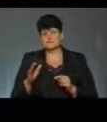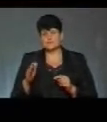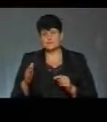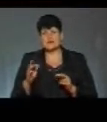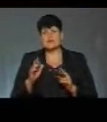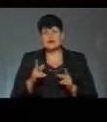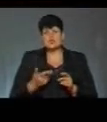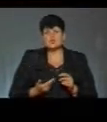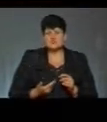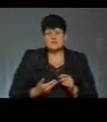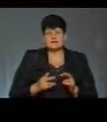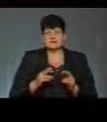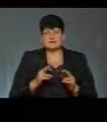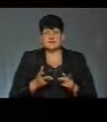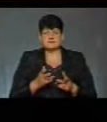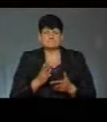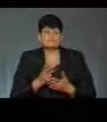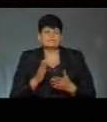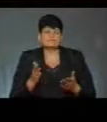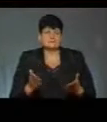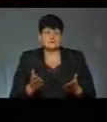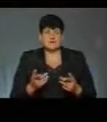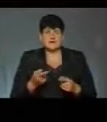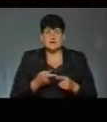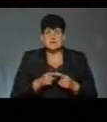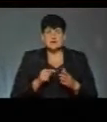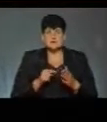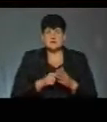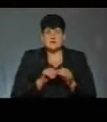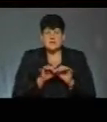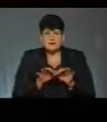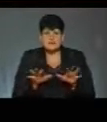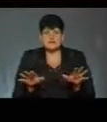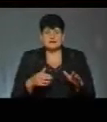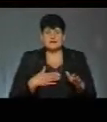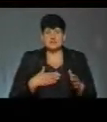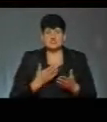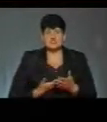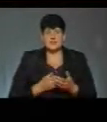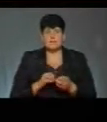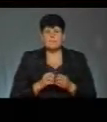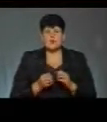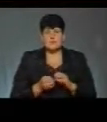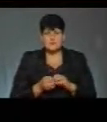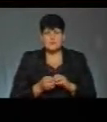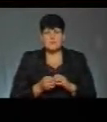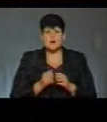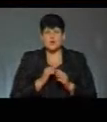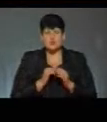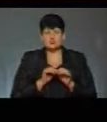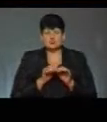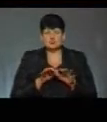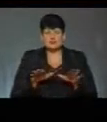їй жити, як існувати. І така метафора кожної гілки – це наша життєва проблема. Тобто через кожну гілку ми